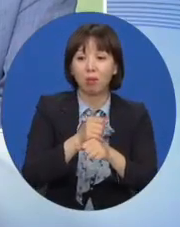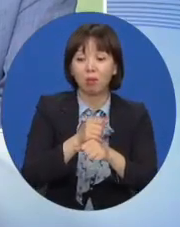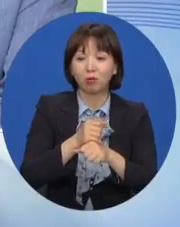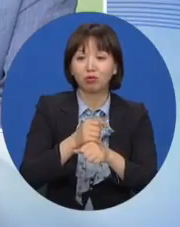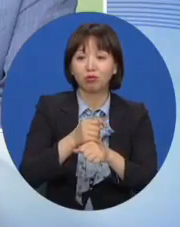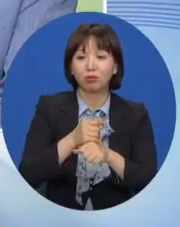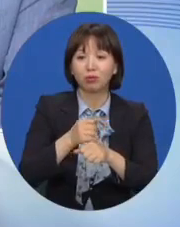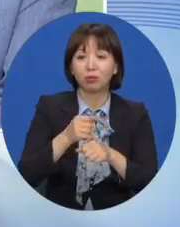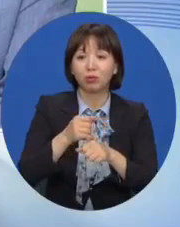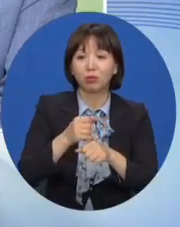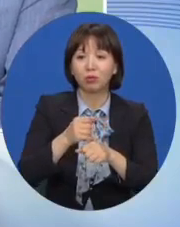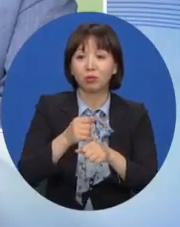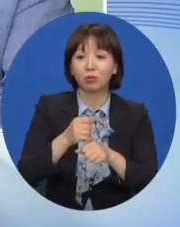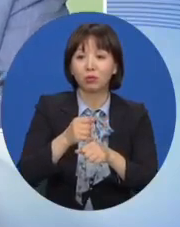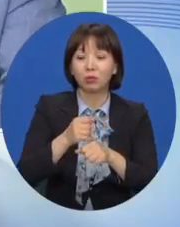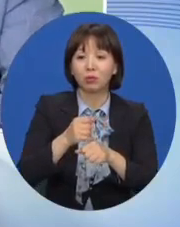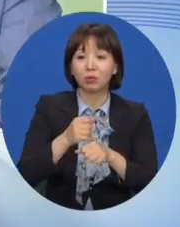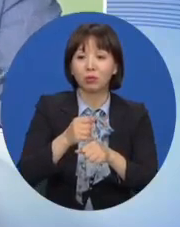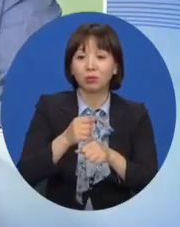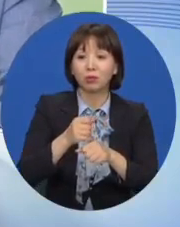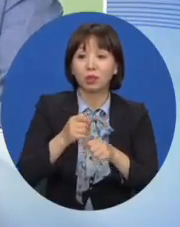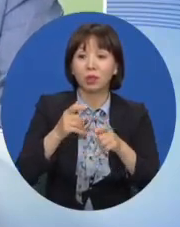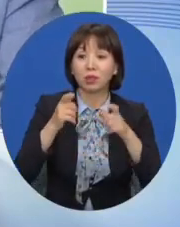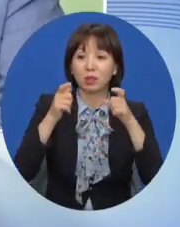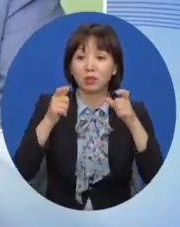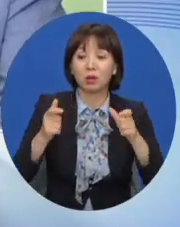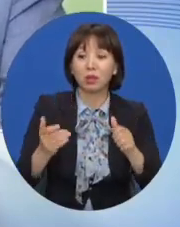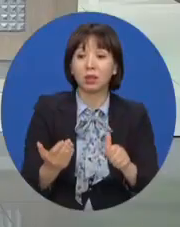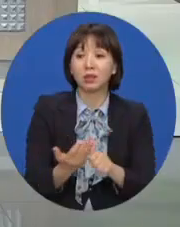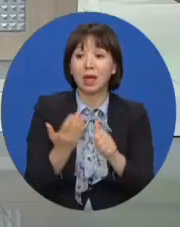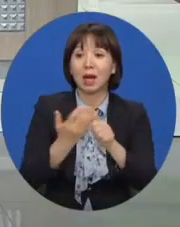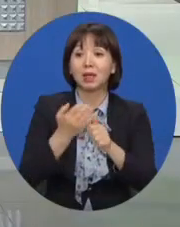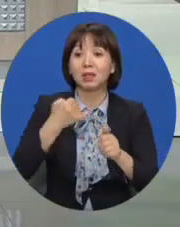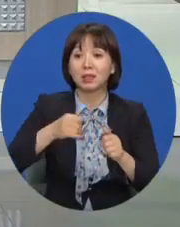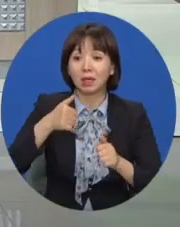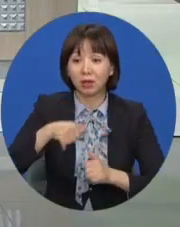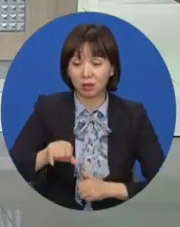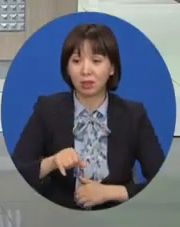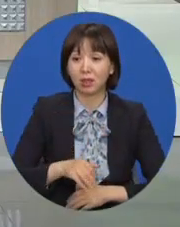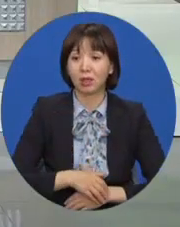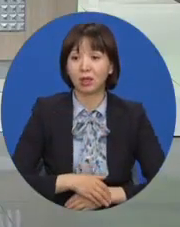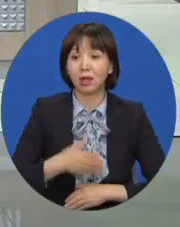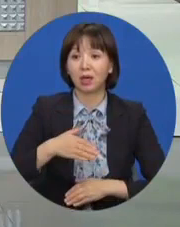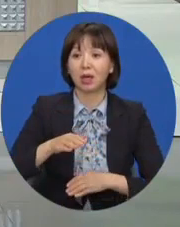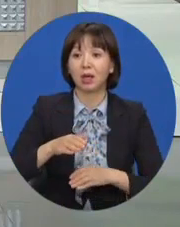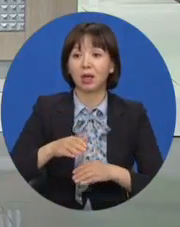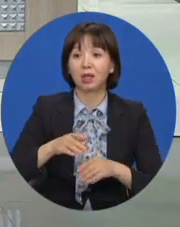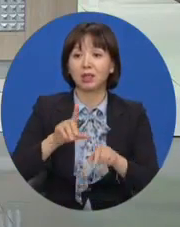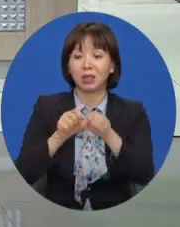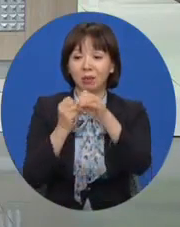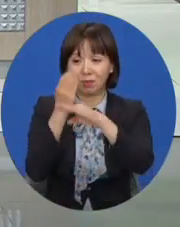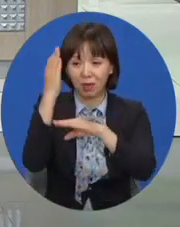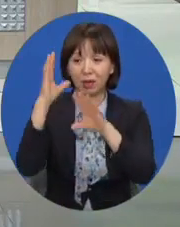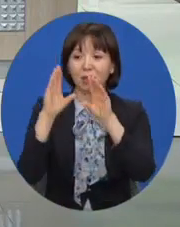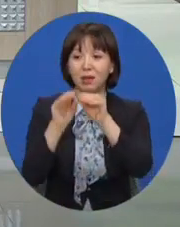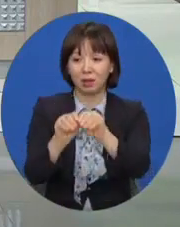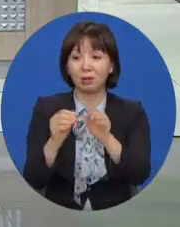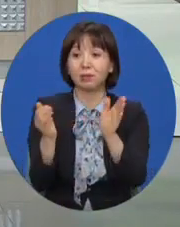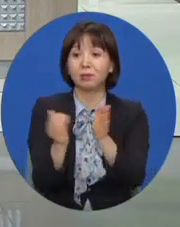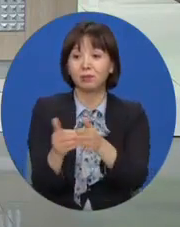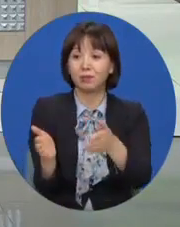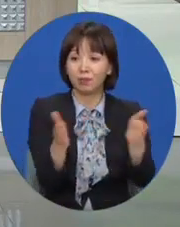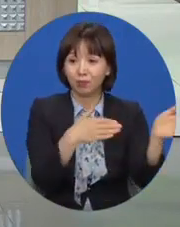측면에서 네. 지역에서 자란 자녀들이 의지를 가지 않고 네, 시간이 넘었습니다. 네. 네. 네.